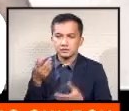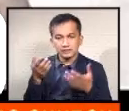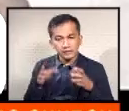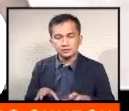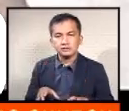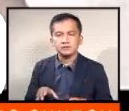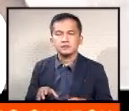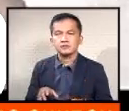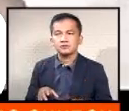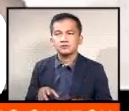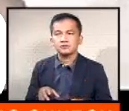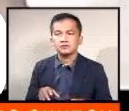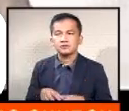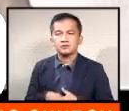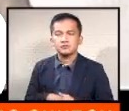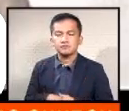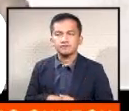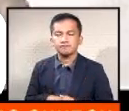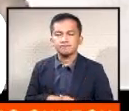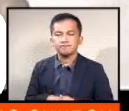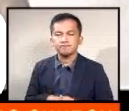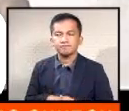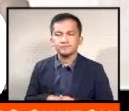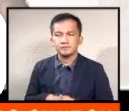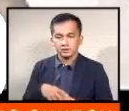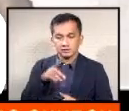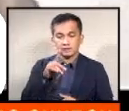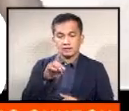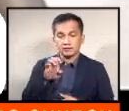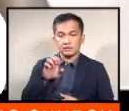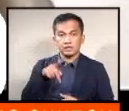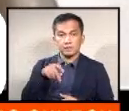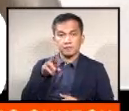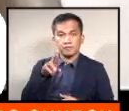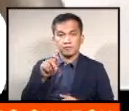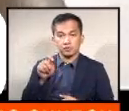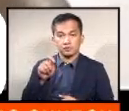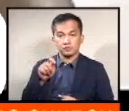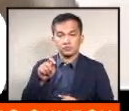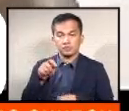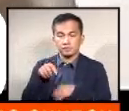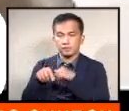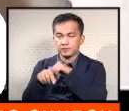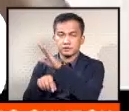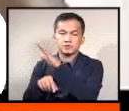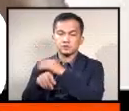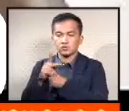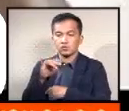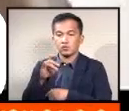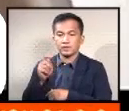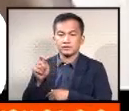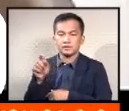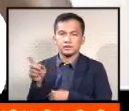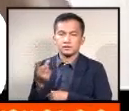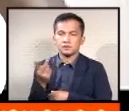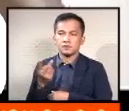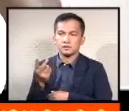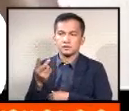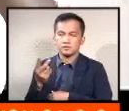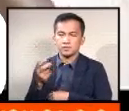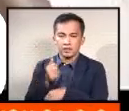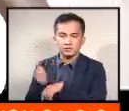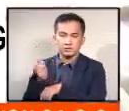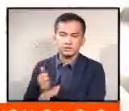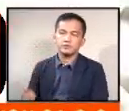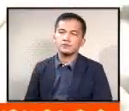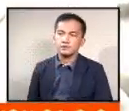chance, no, na i-deport nila to Kuwait, mm-hmm, yung mga